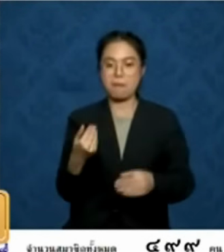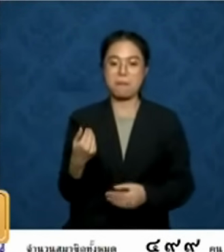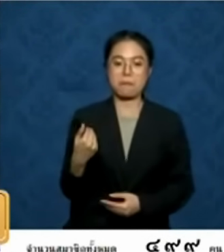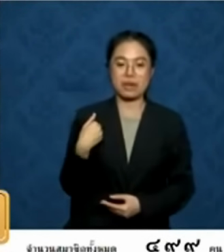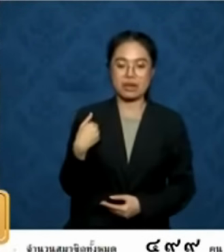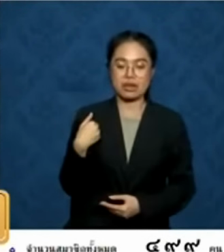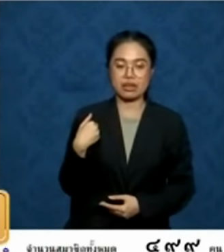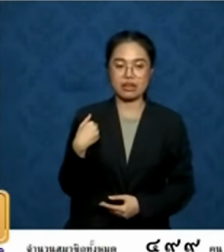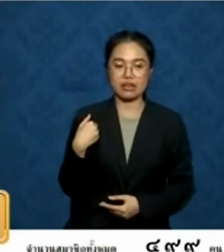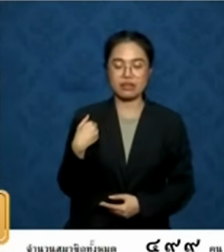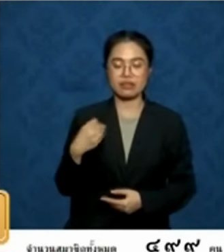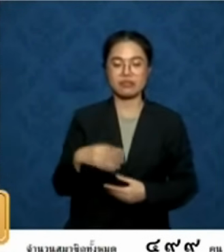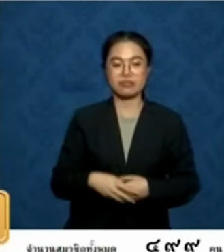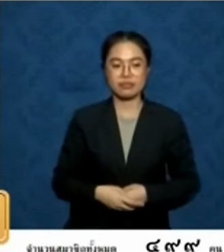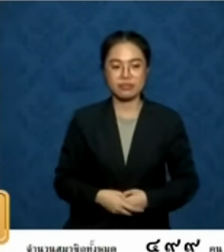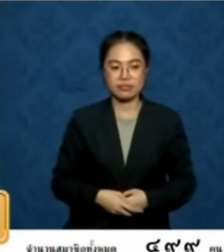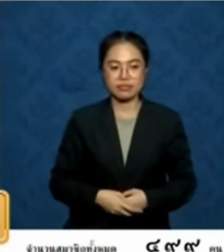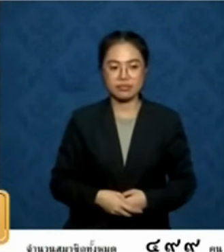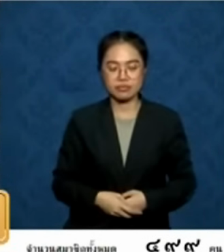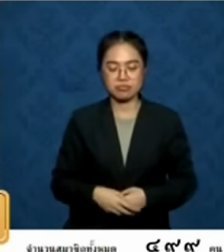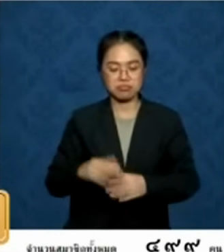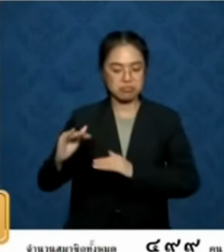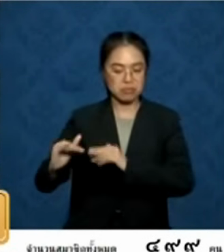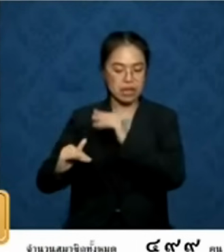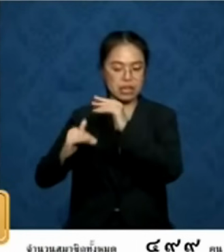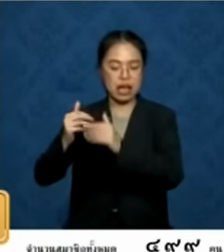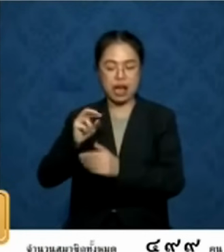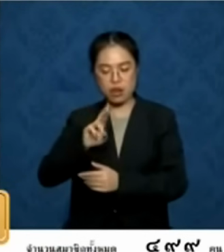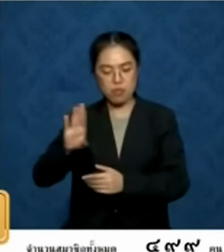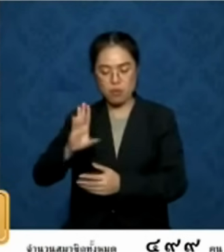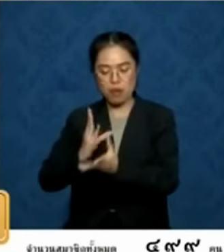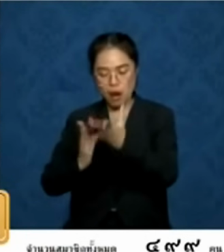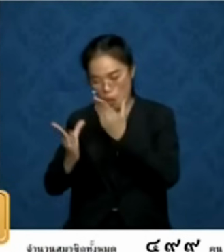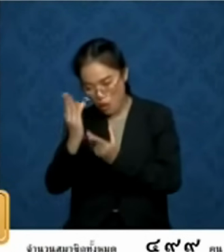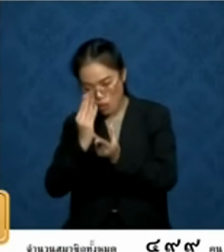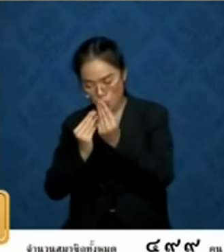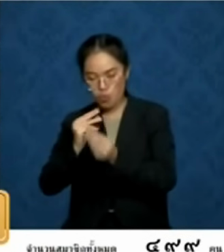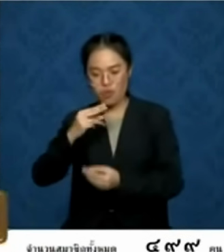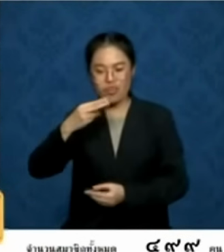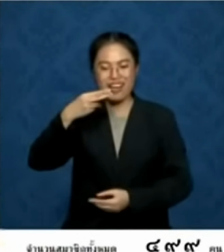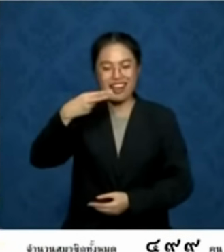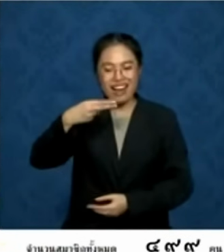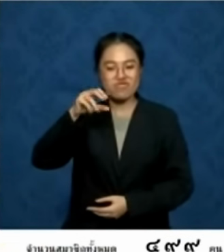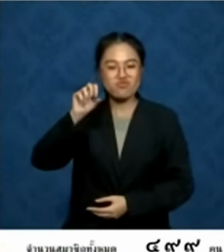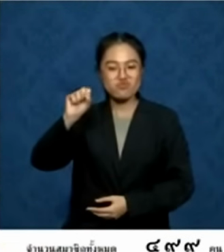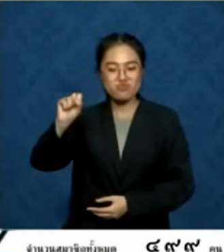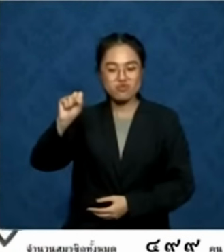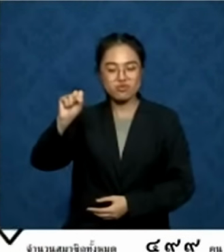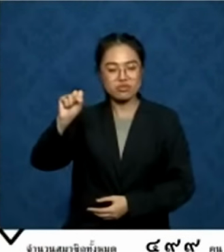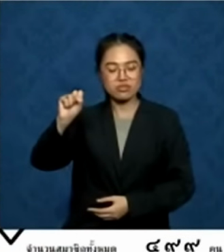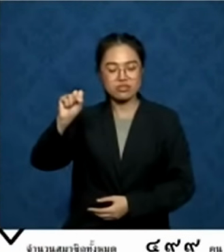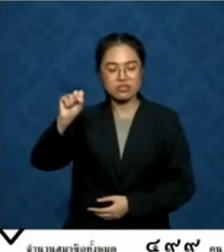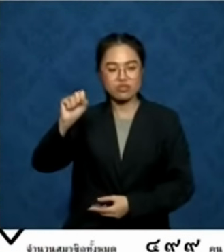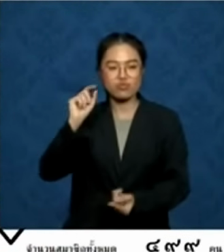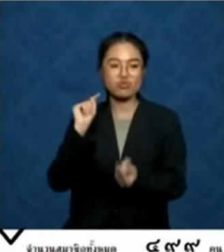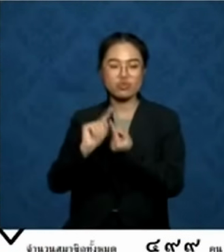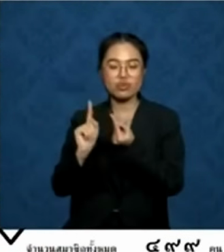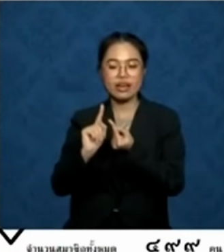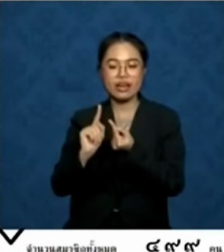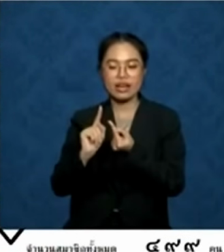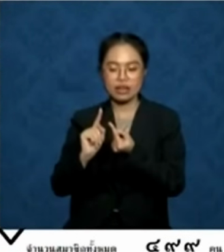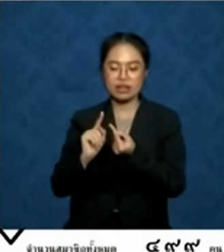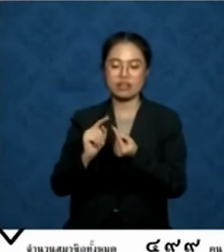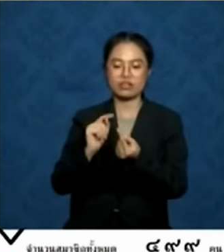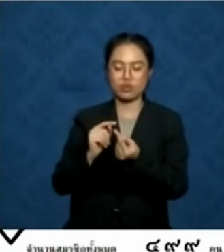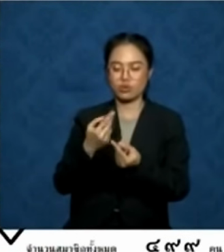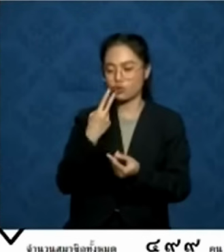และทั่วถึงพัฒนาระบบการเรียนรู้และหลักสูตรให้ตอบสนองต่อการเปลี่ยนแปลงและความต้อง